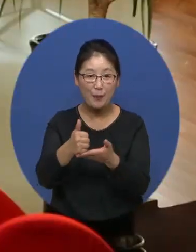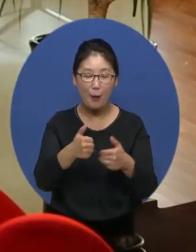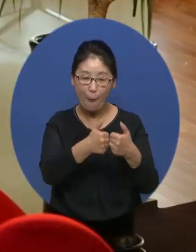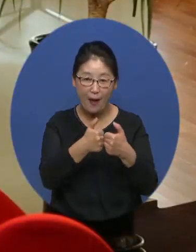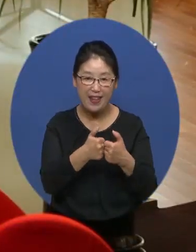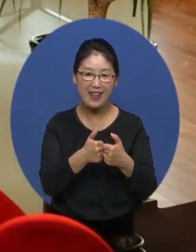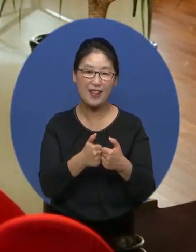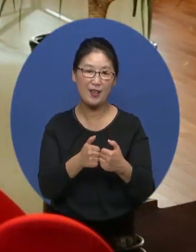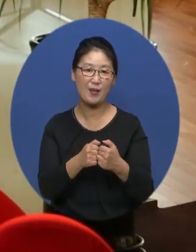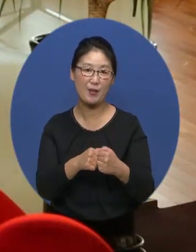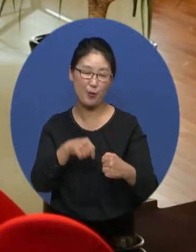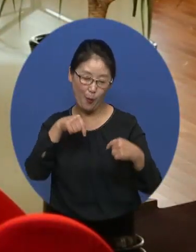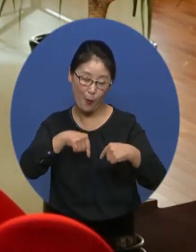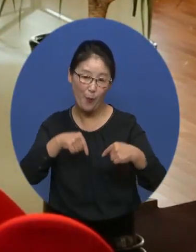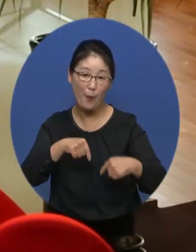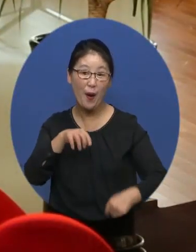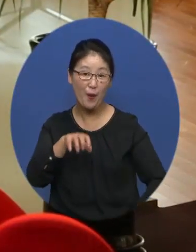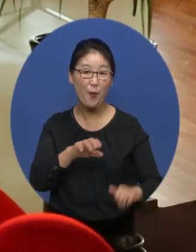이곳.